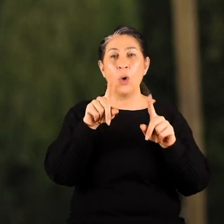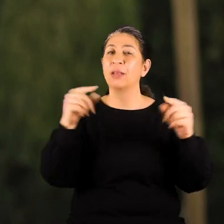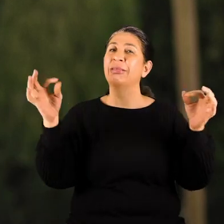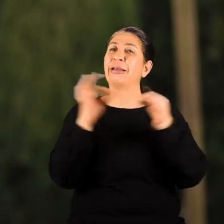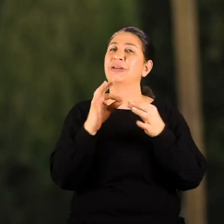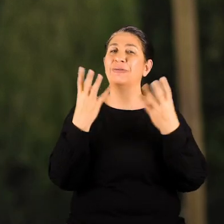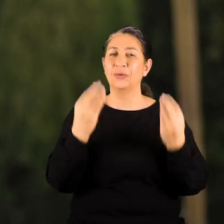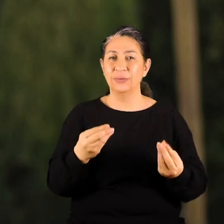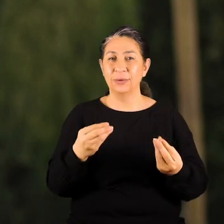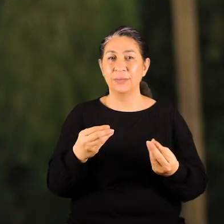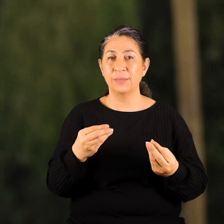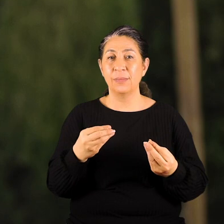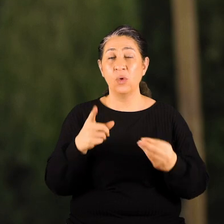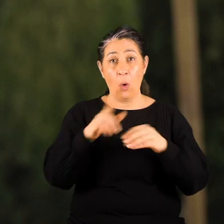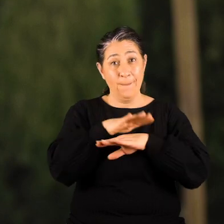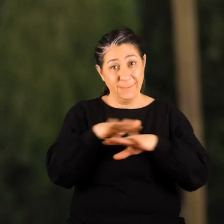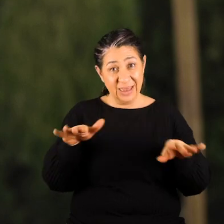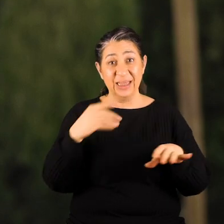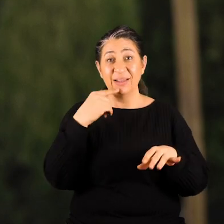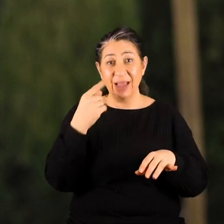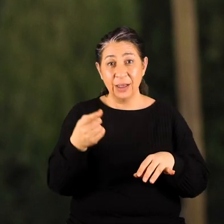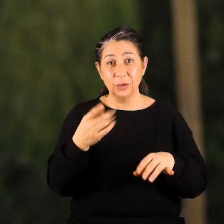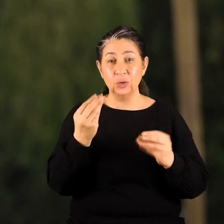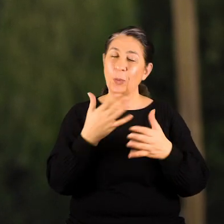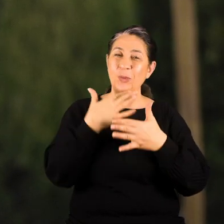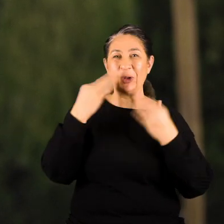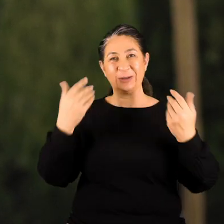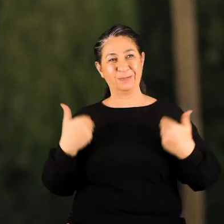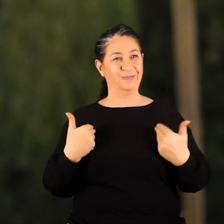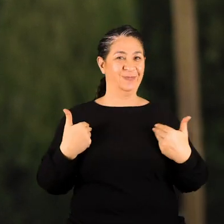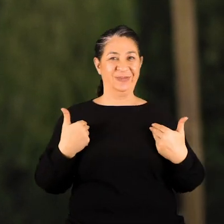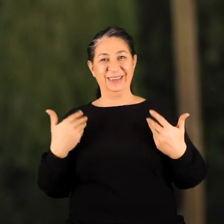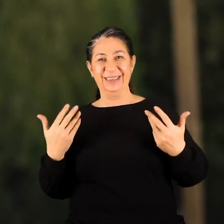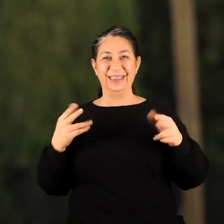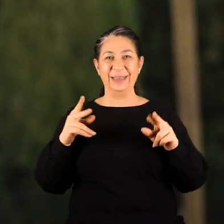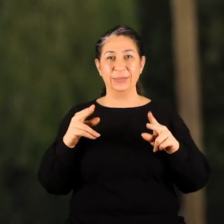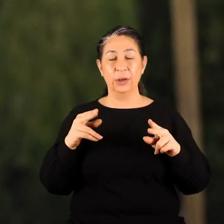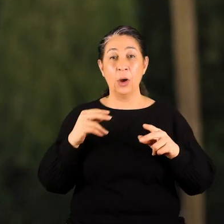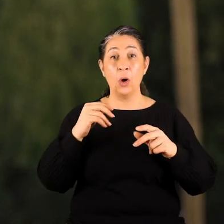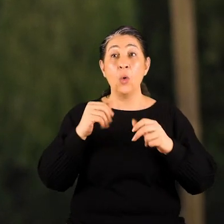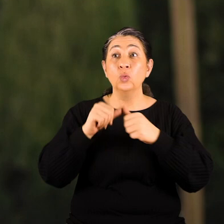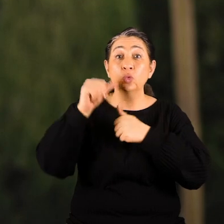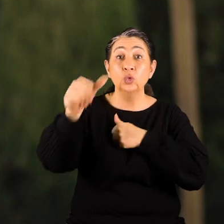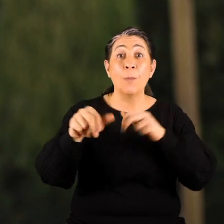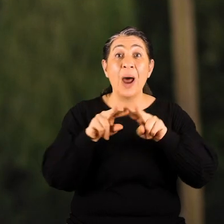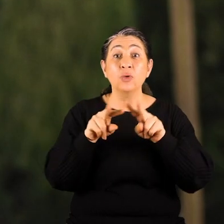denk geldi. O bitti derken çok mutluydum vesaire. Maratonu